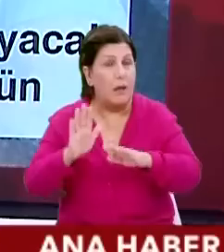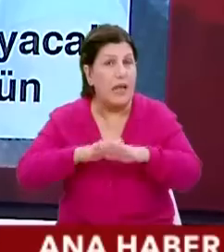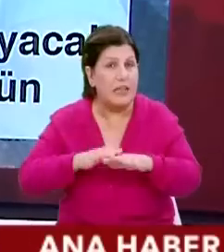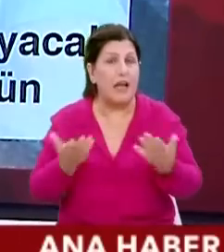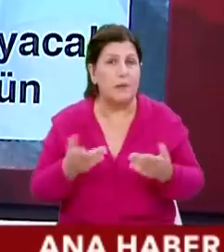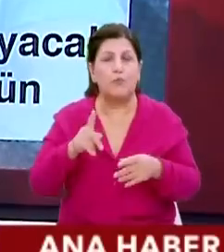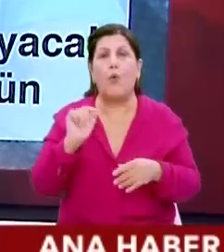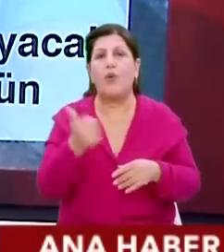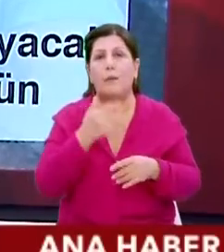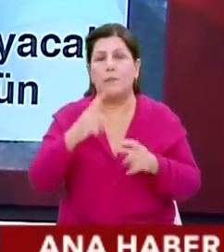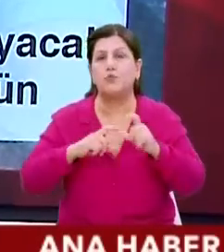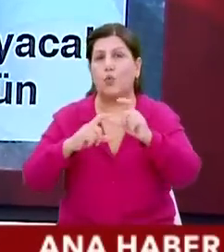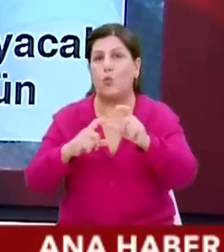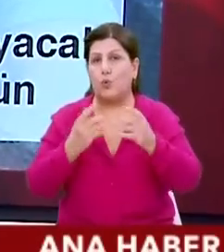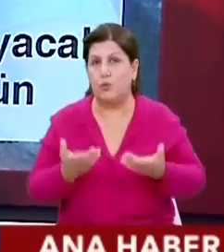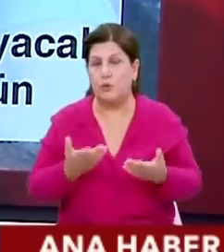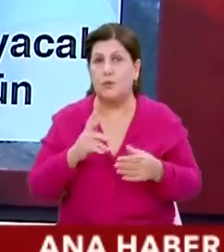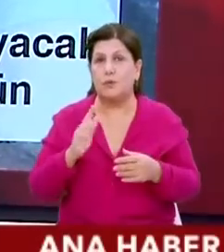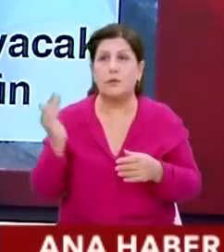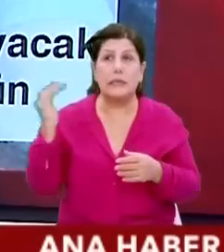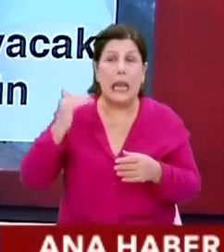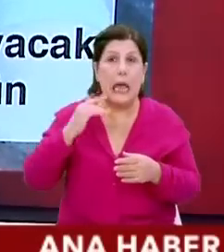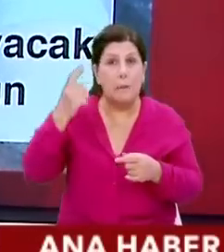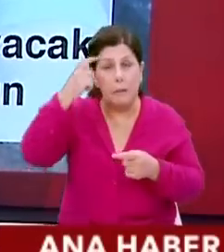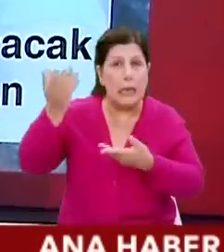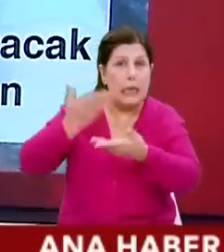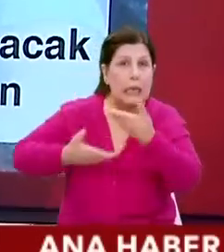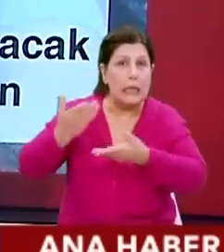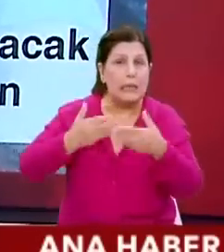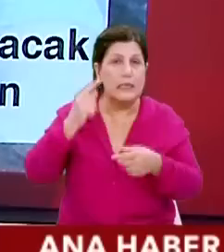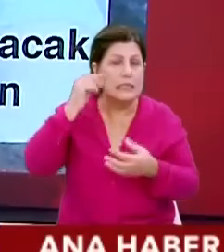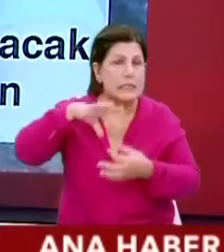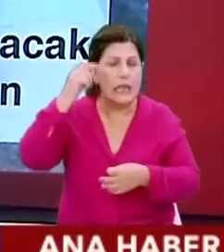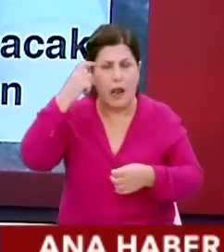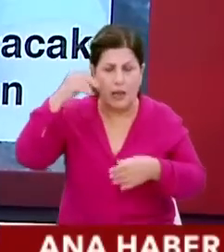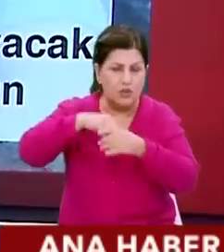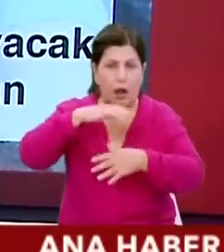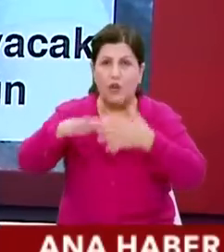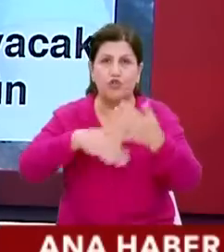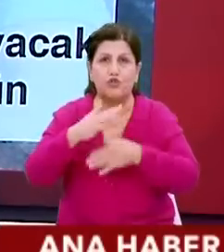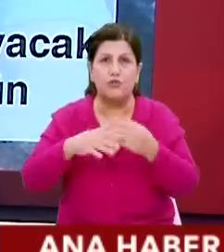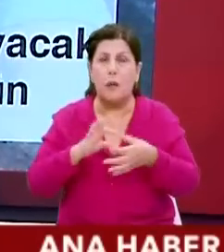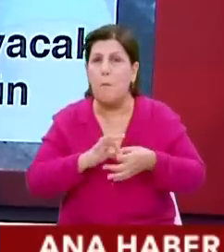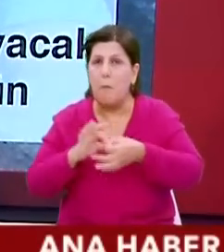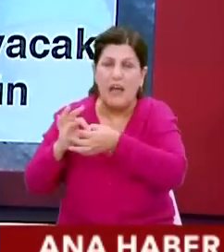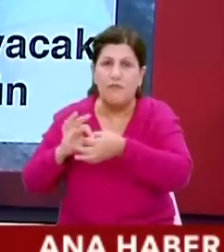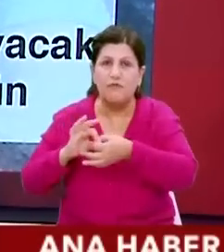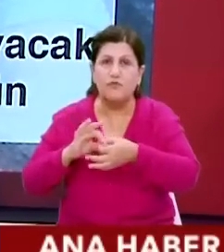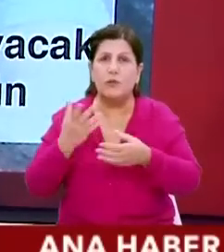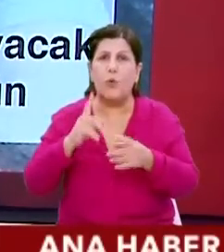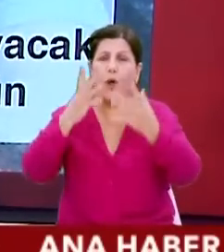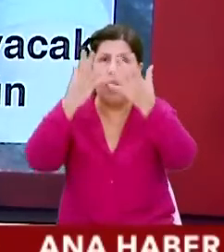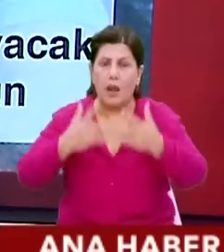bu da önemli bir soru gelen bilgilere göre insanın Aklını karıştıracak mevzuat o